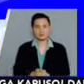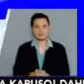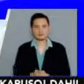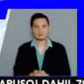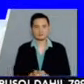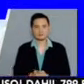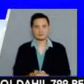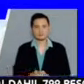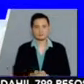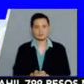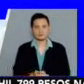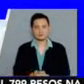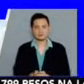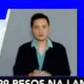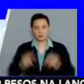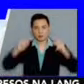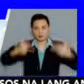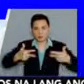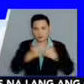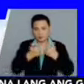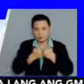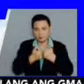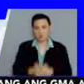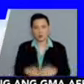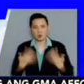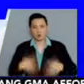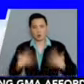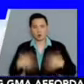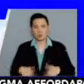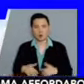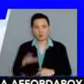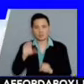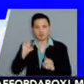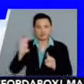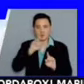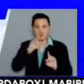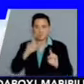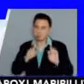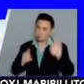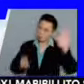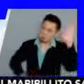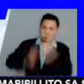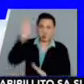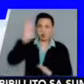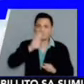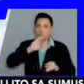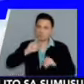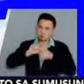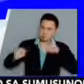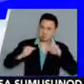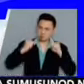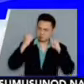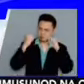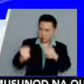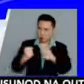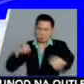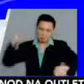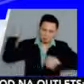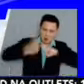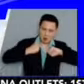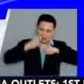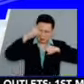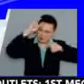Sa third set, di na nagpaawat ang Benilde Lady Blazers. Itinodo na nila ang lahat hanggang sa makuha ang championship kontra